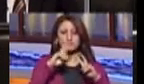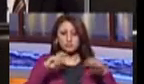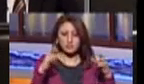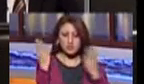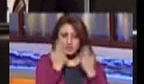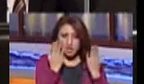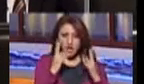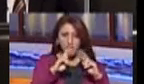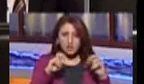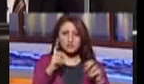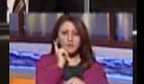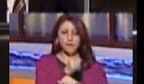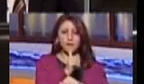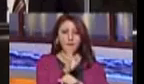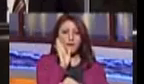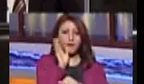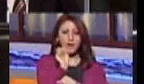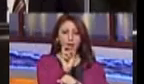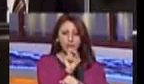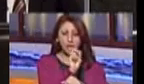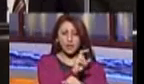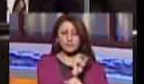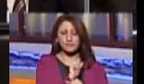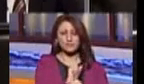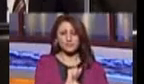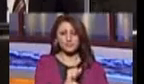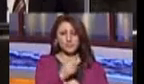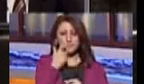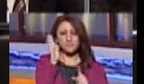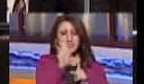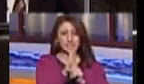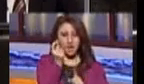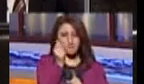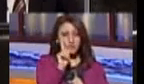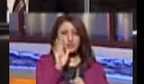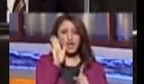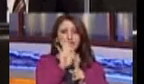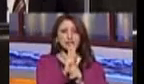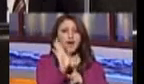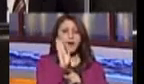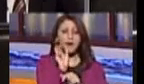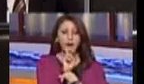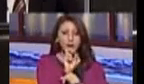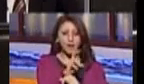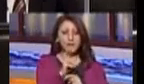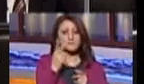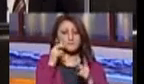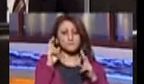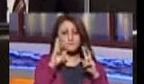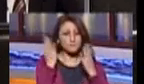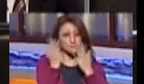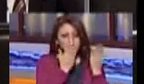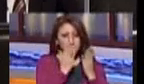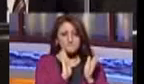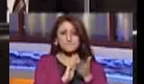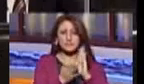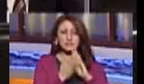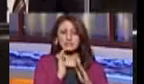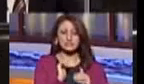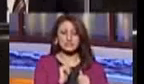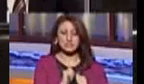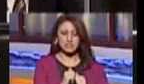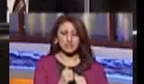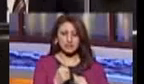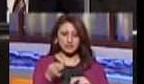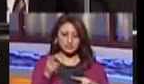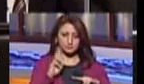صورة محاضرات، يعني دعم غير مادي ولها الحق في هذا. وأيضا